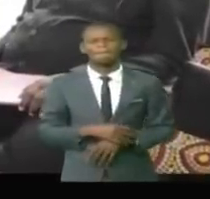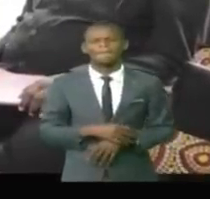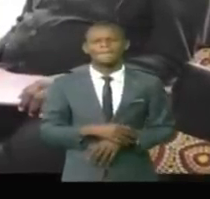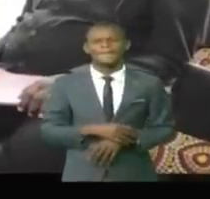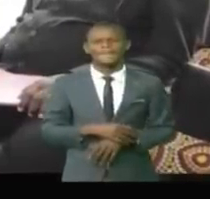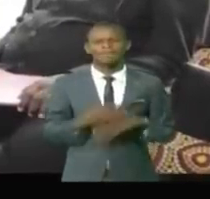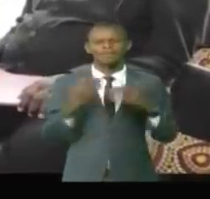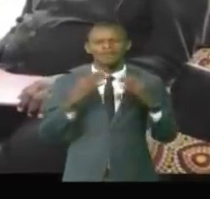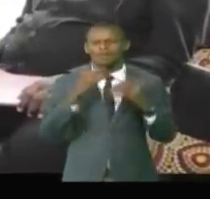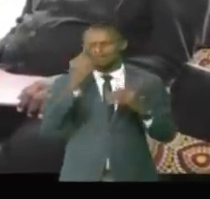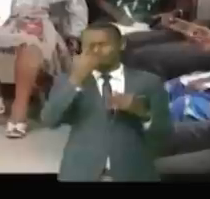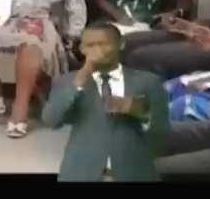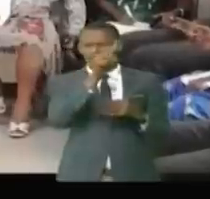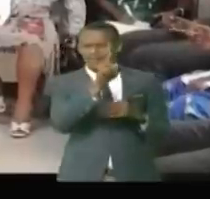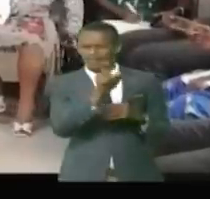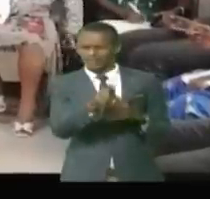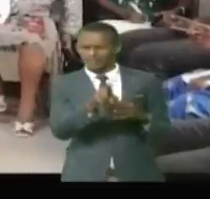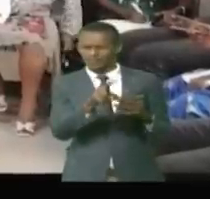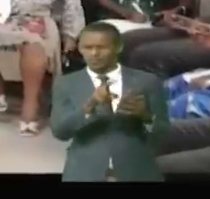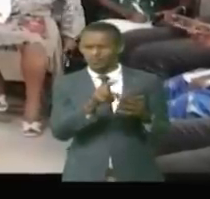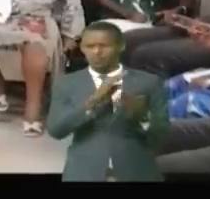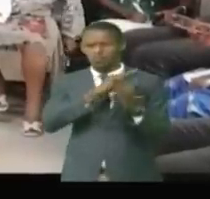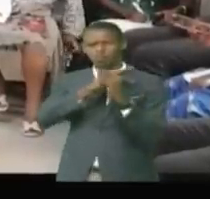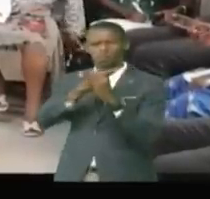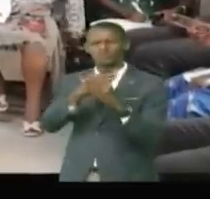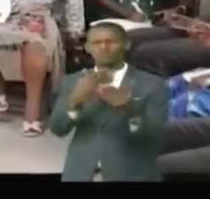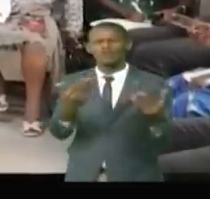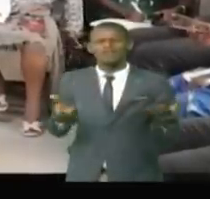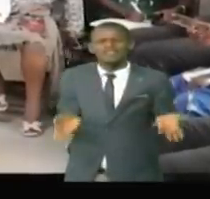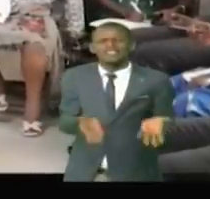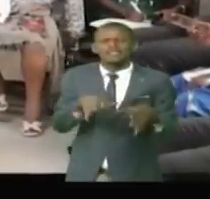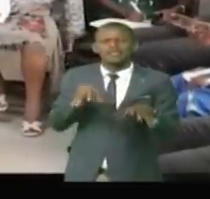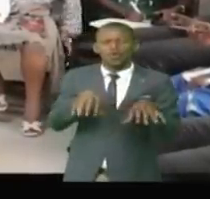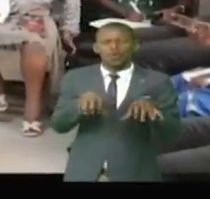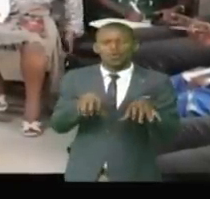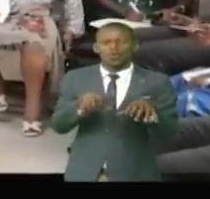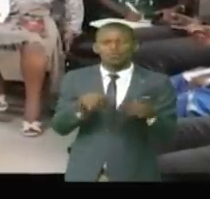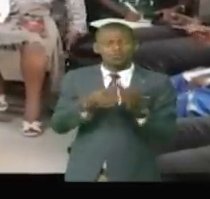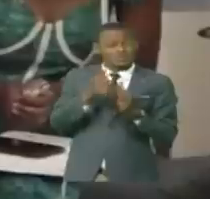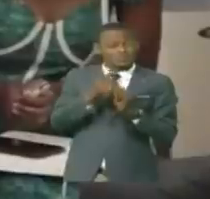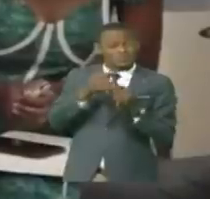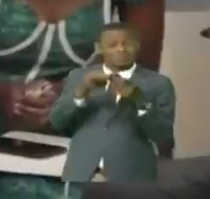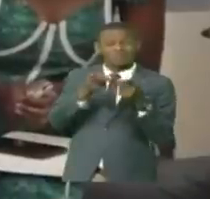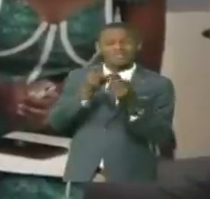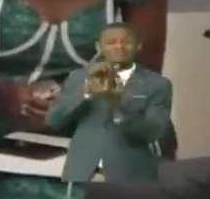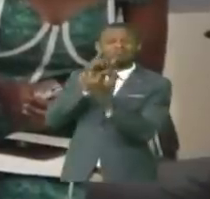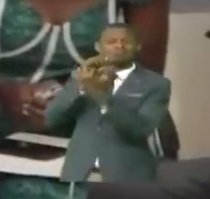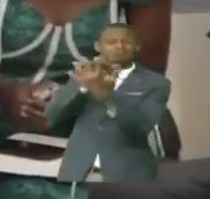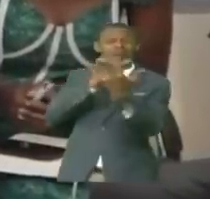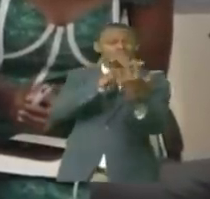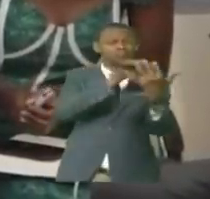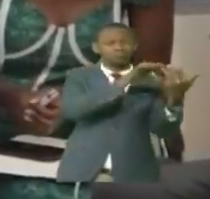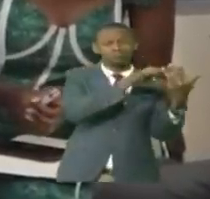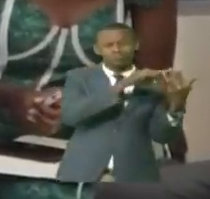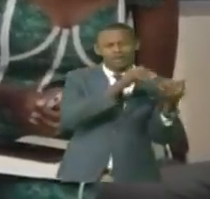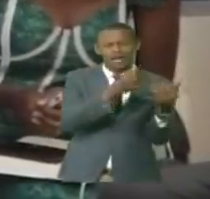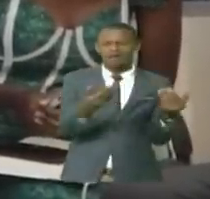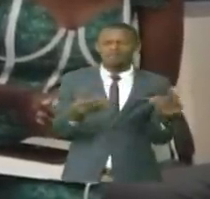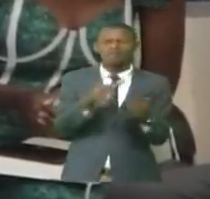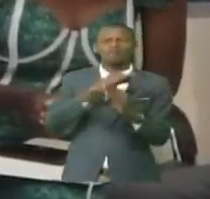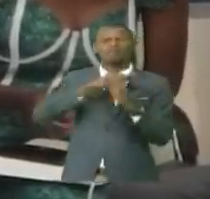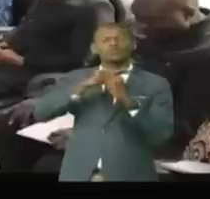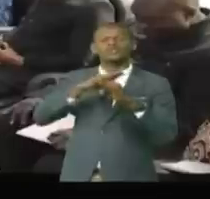l'enfant en République démocratique du Congo. Il en était question ces jours à l'issue d'une séance de travail entre une délégation de la commission de